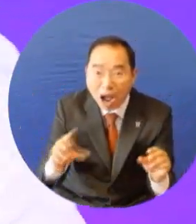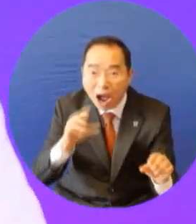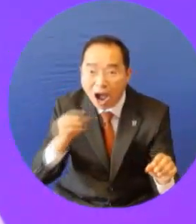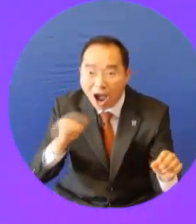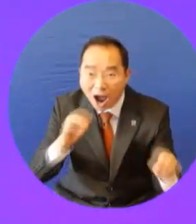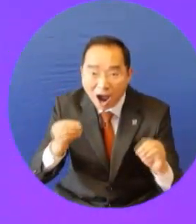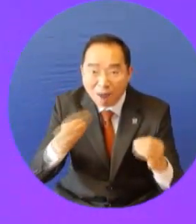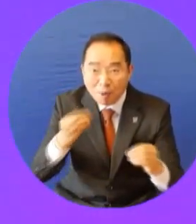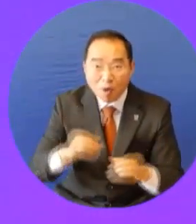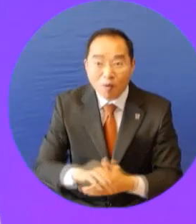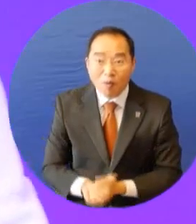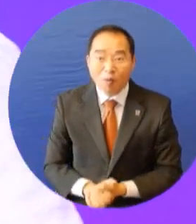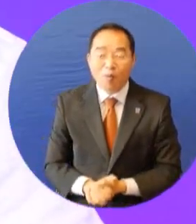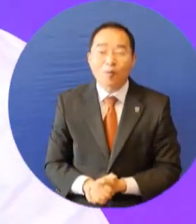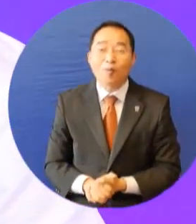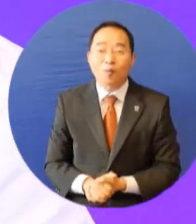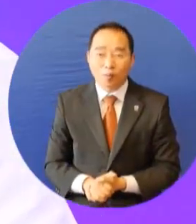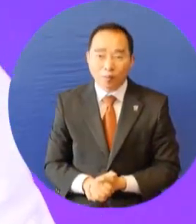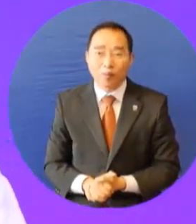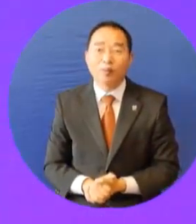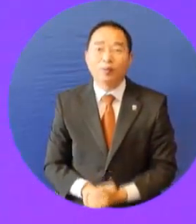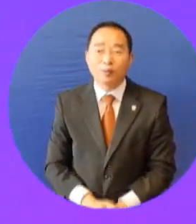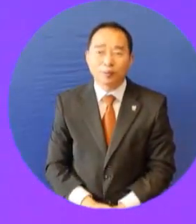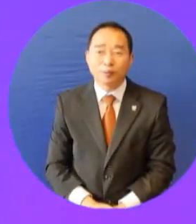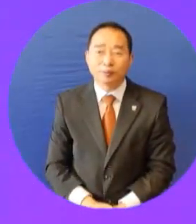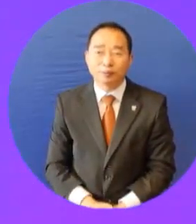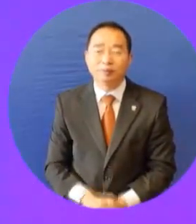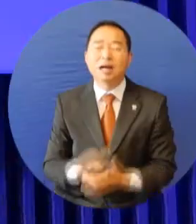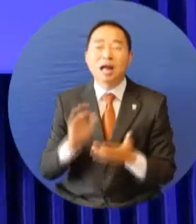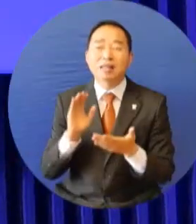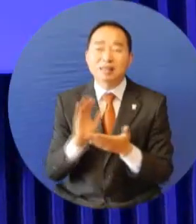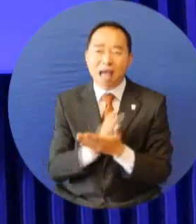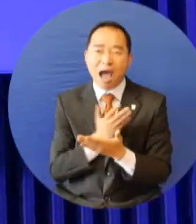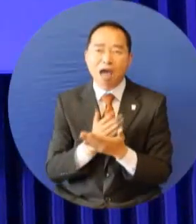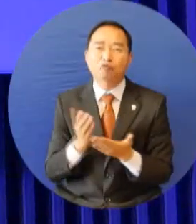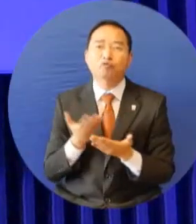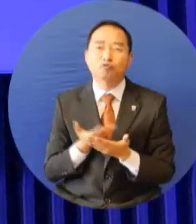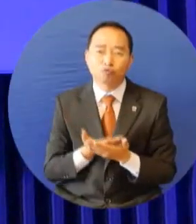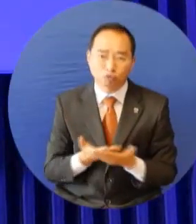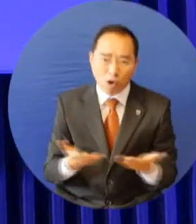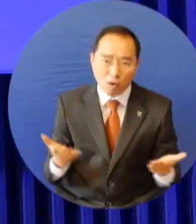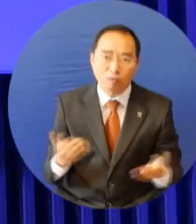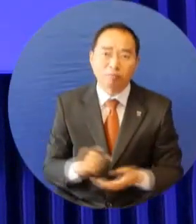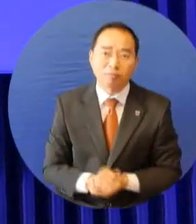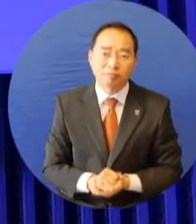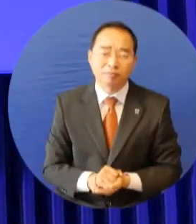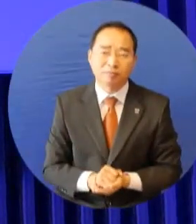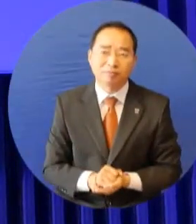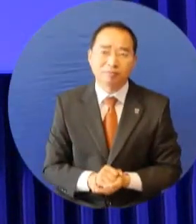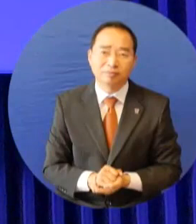나누어주니까 그때 먹기 시작했어요. 삽시간에 탁 없애졌어요. 나눔은